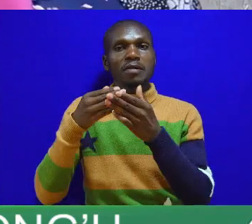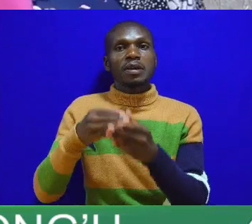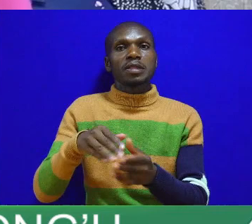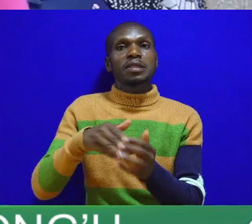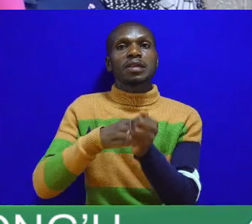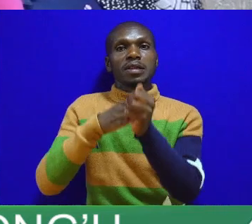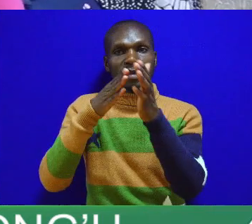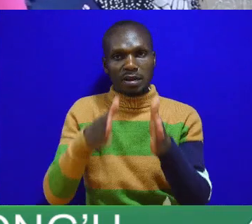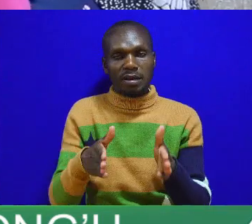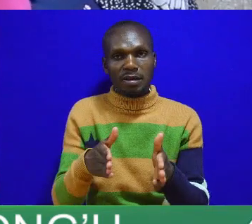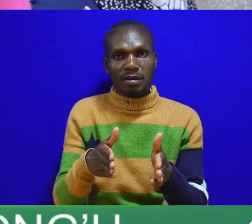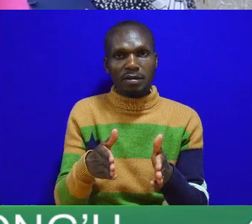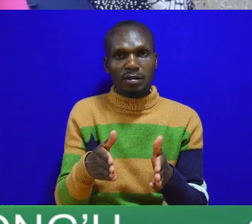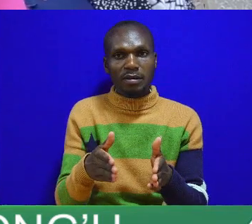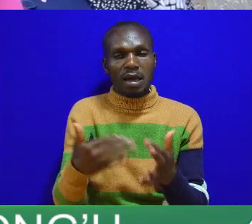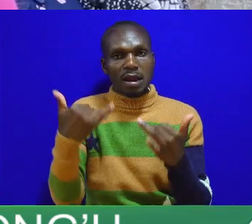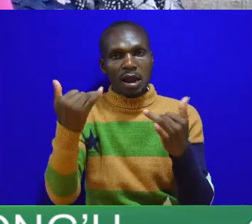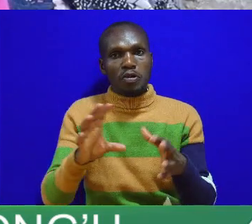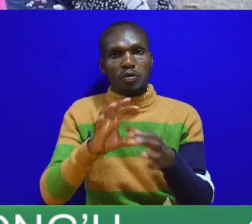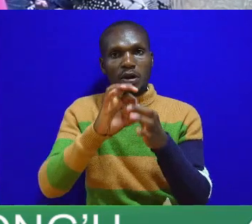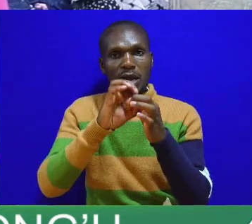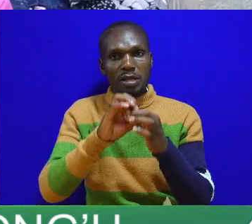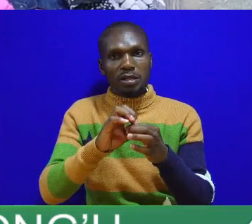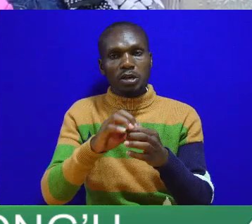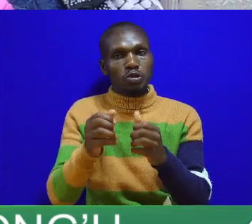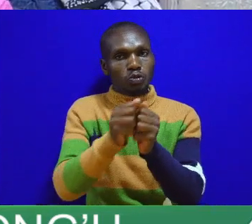te iwa ti gato buga jira na so buga mo